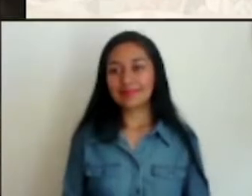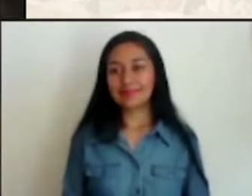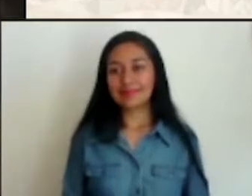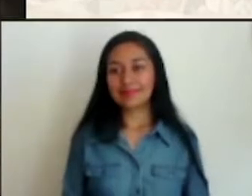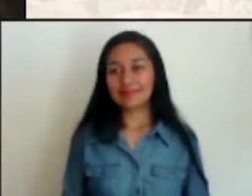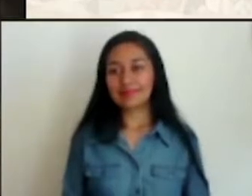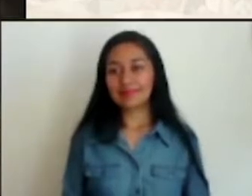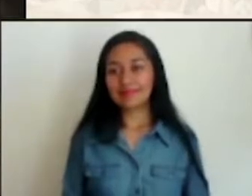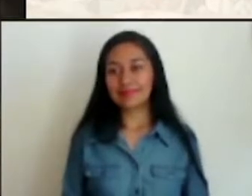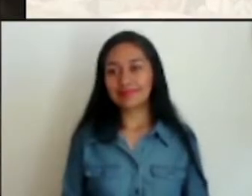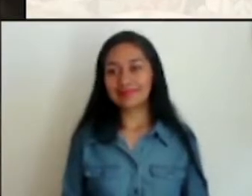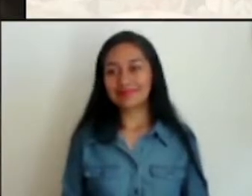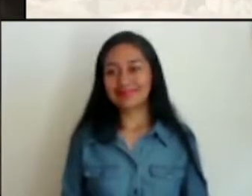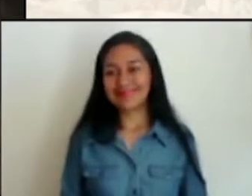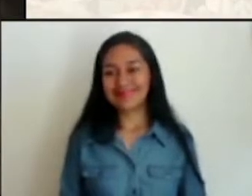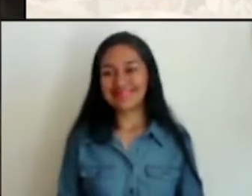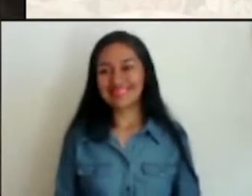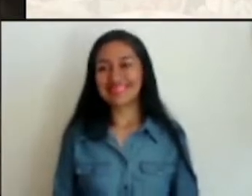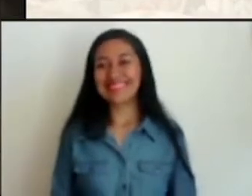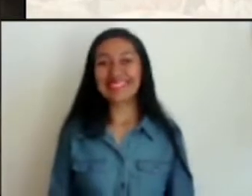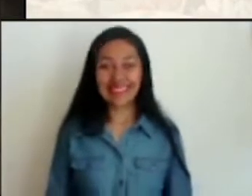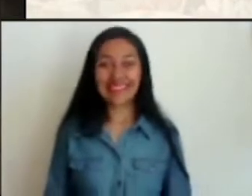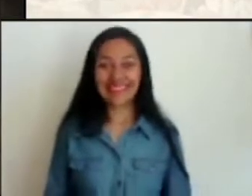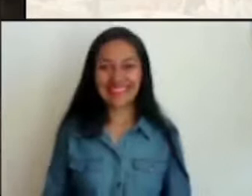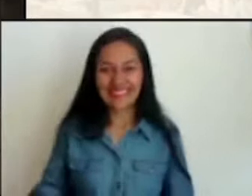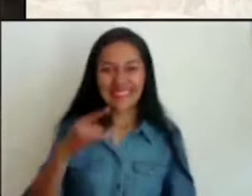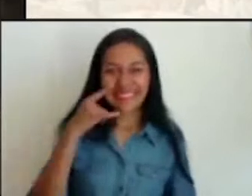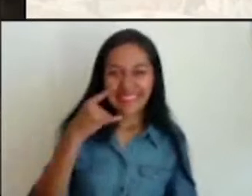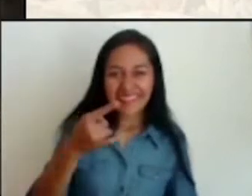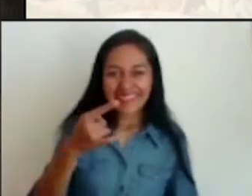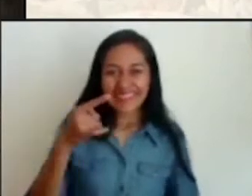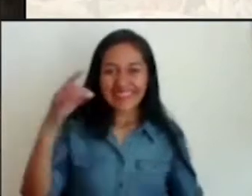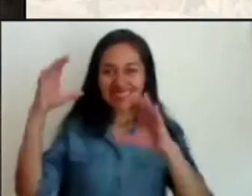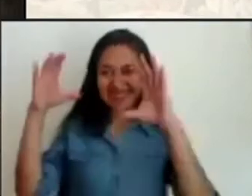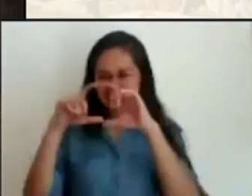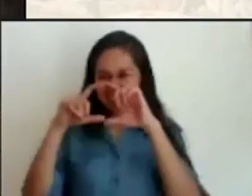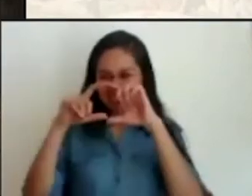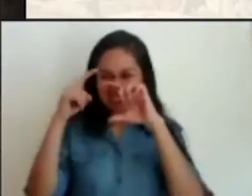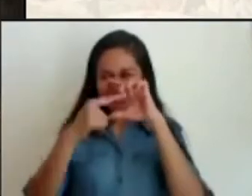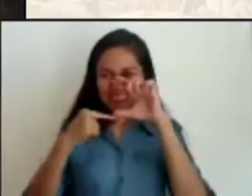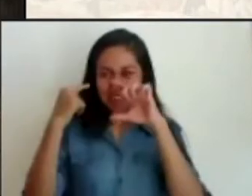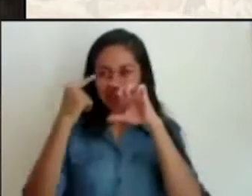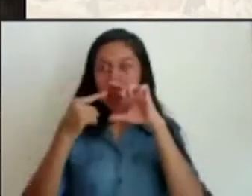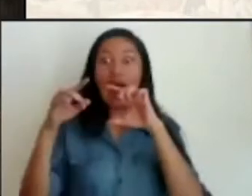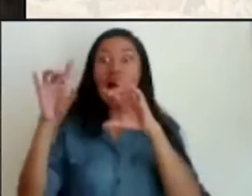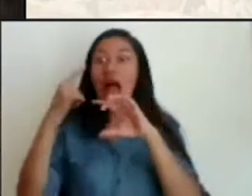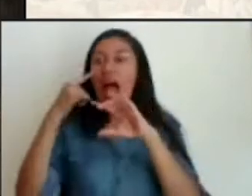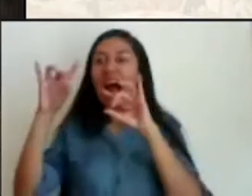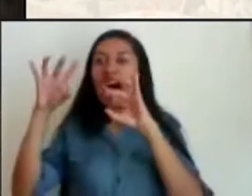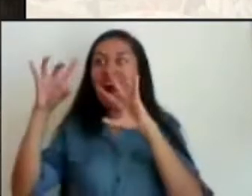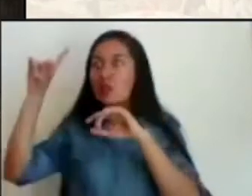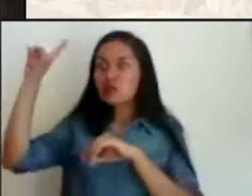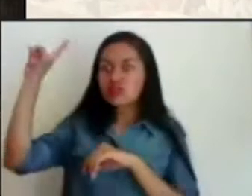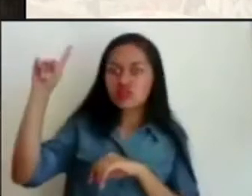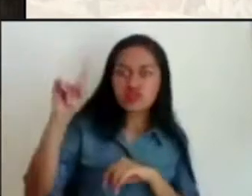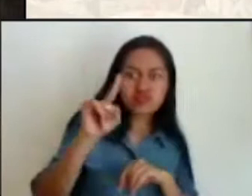La caratteristica particolare, además del ángel che baja sobre el duce arrodillado, es la